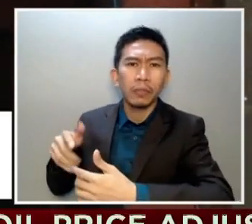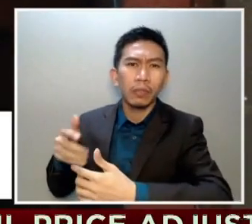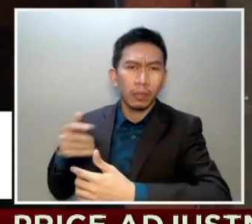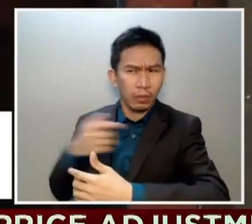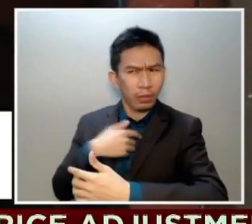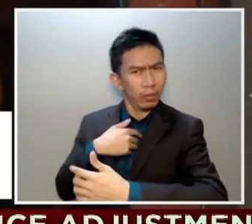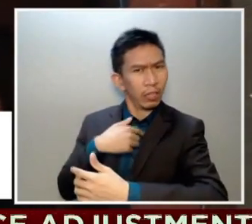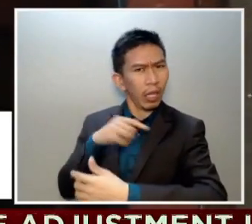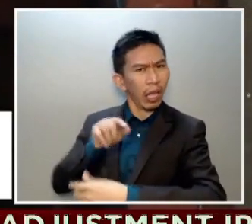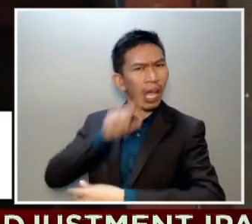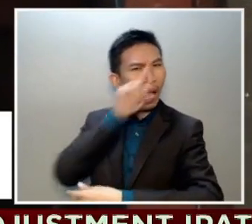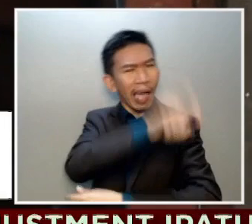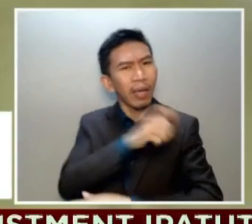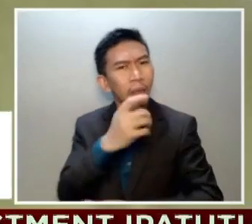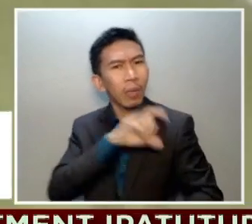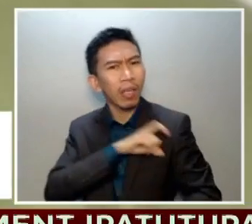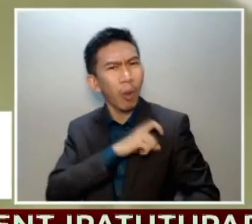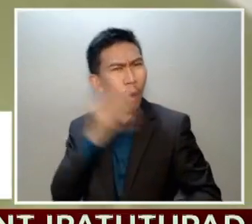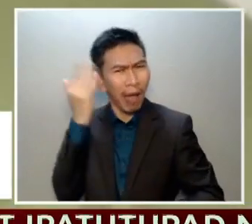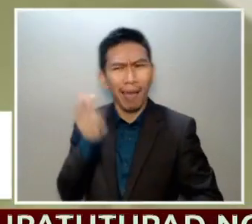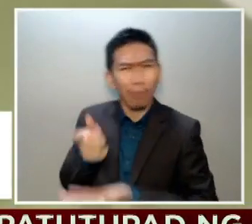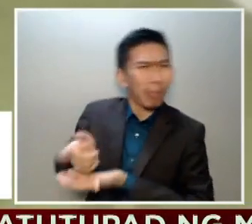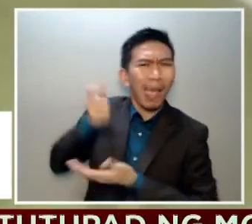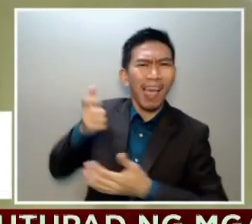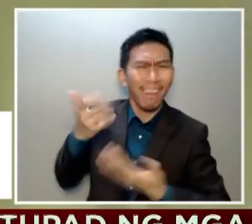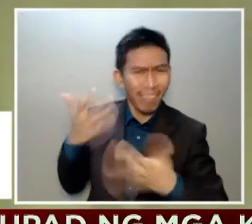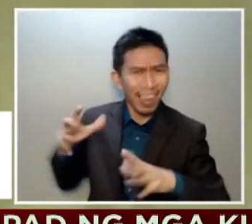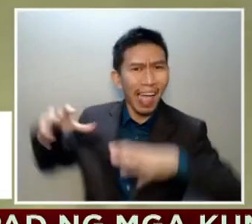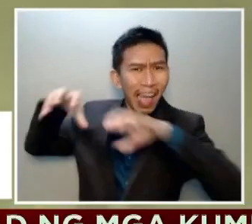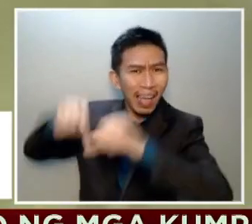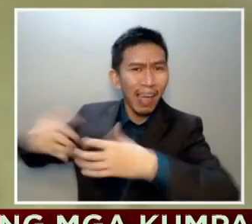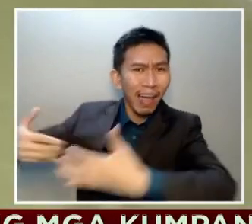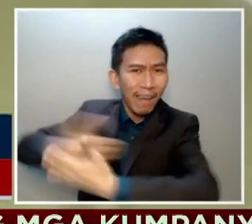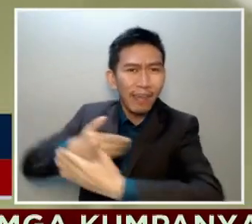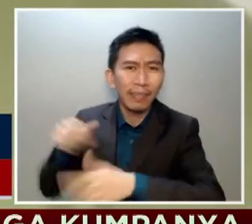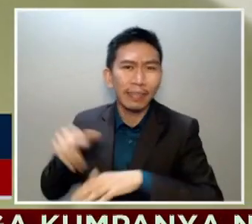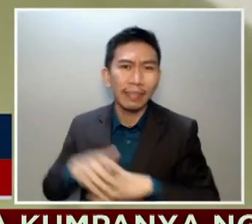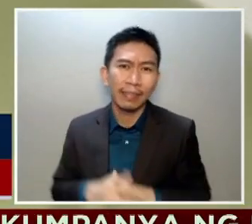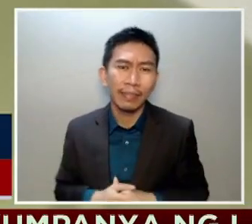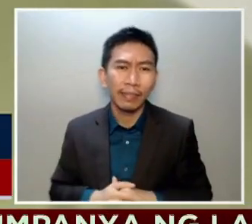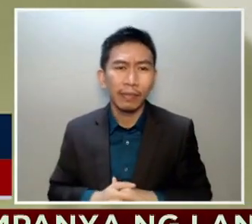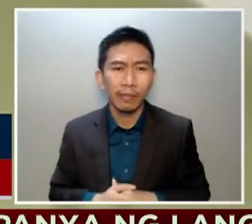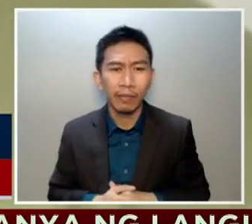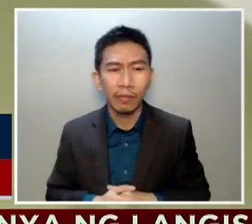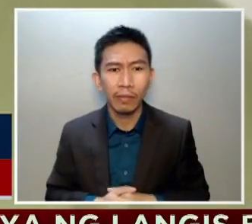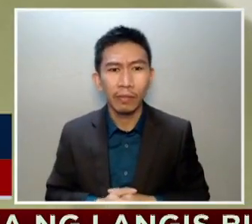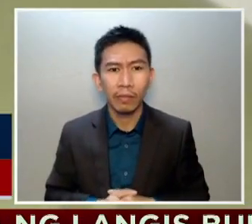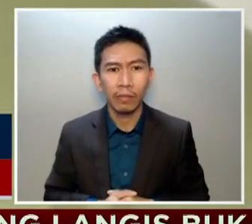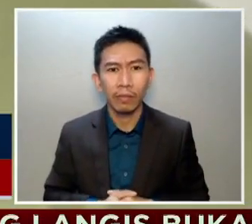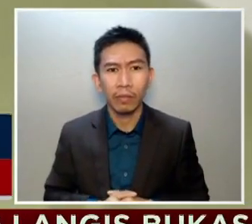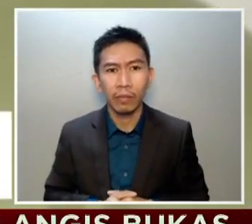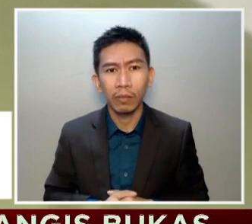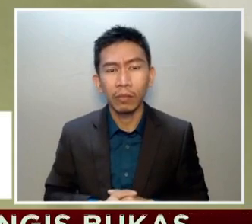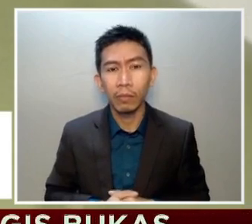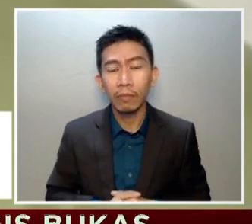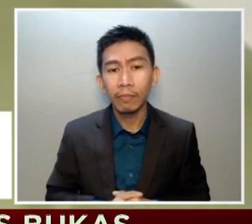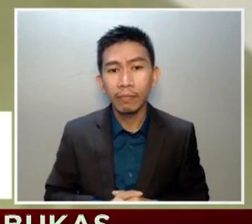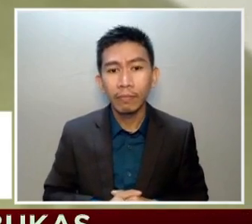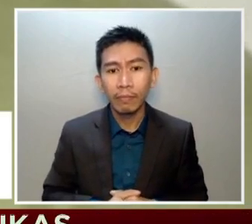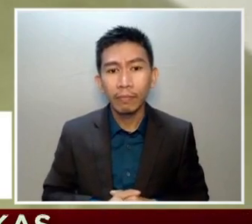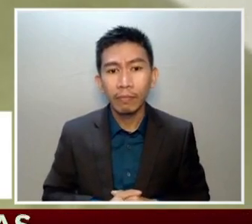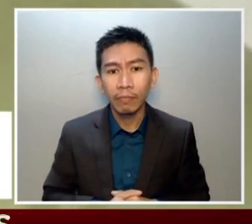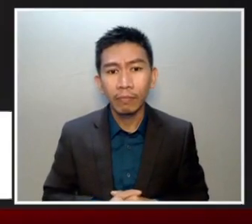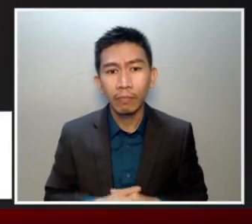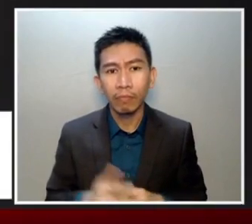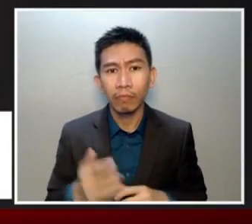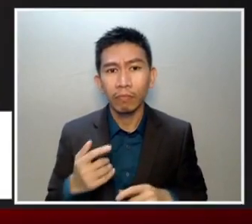yung anak ko, iniyakap-yakap niya na. Kapalipad po kami. Kaya po, kailangan po namin is NBI na